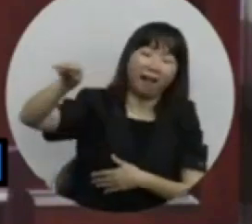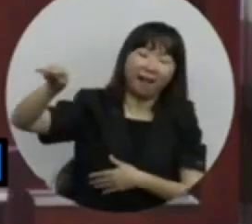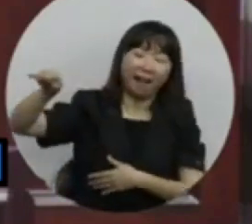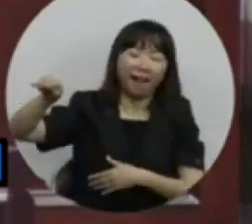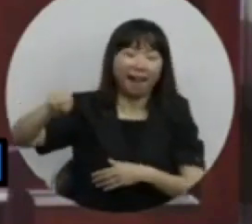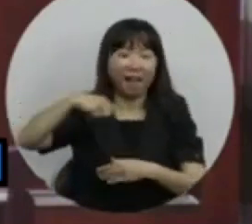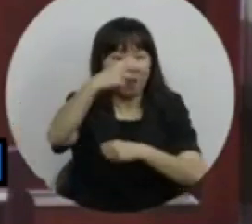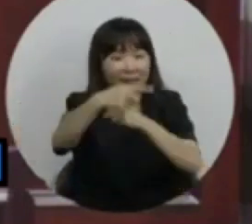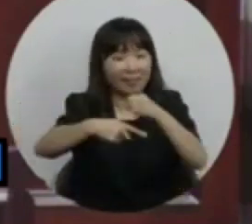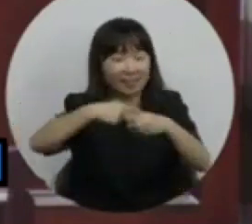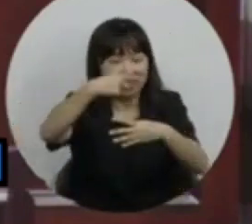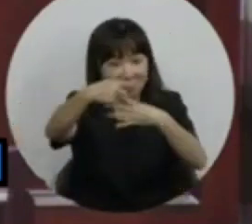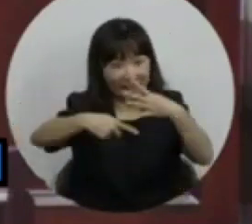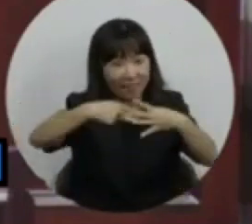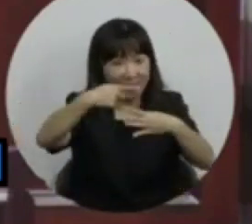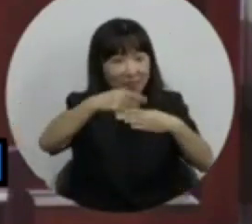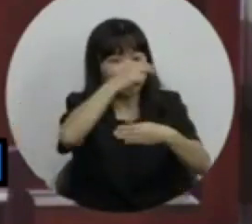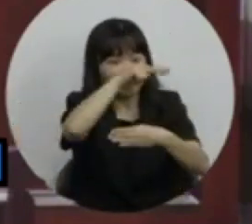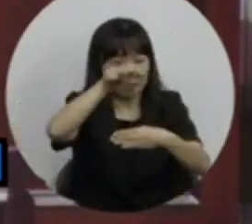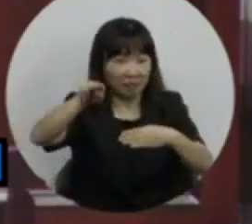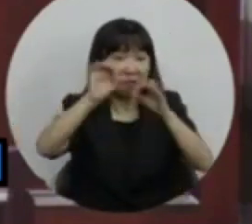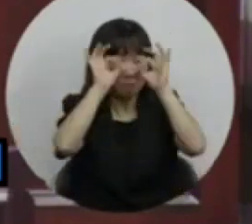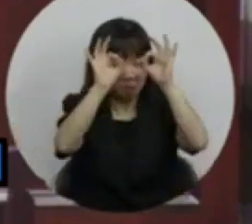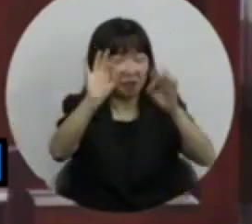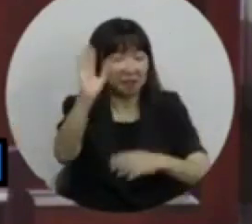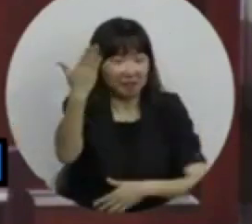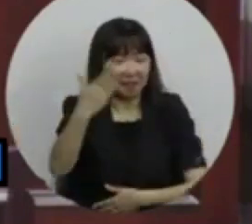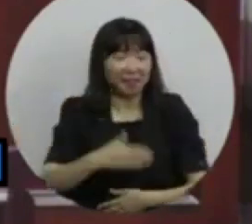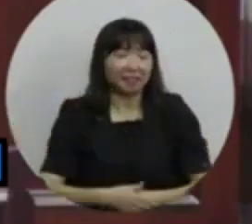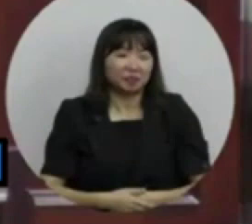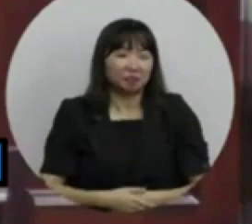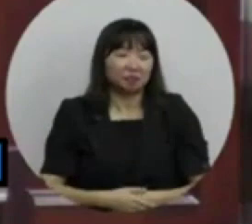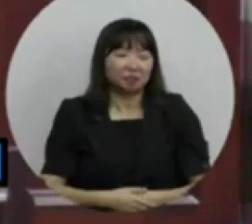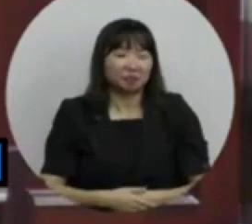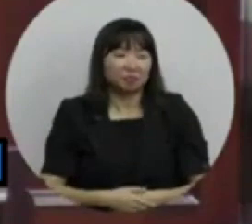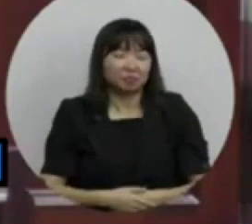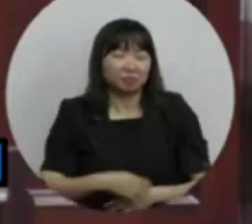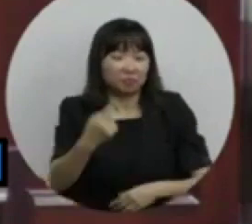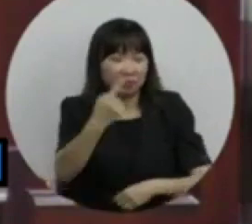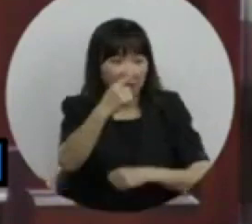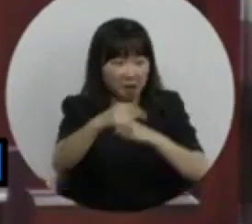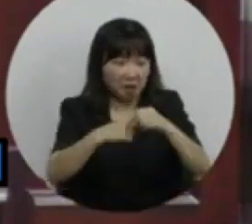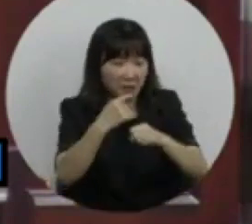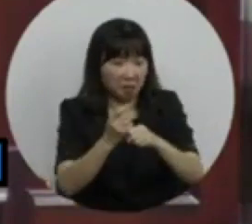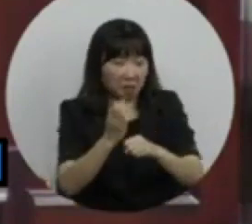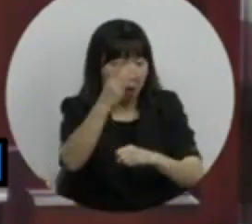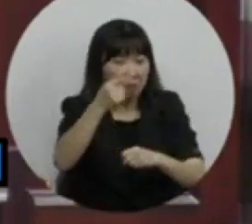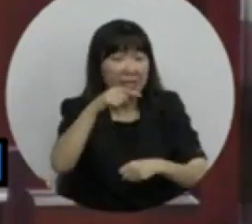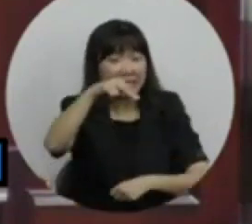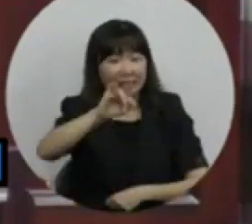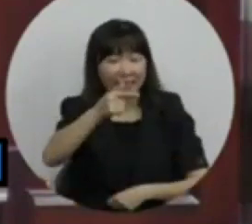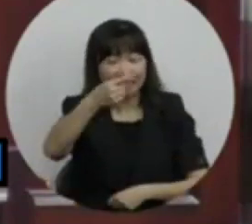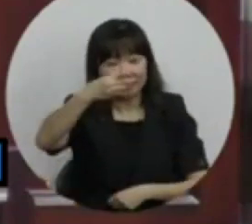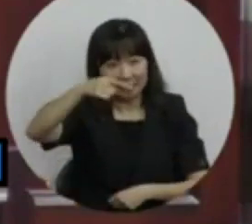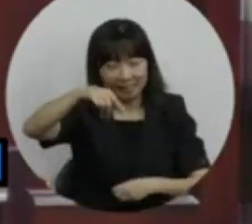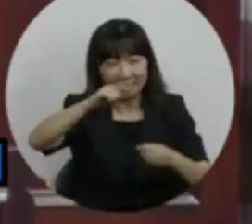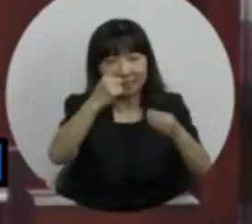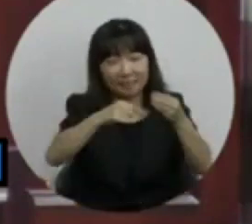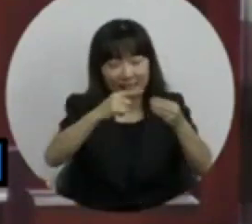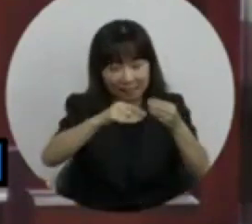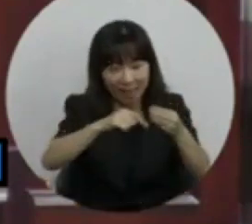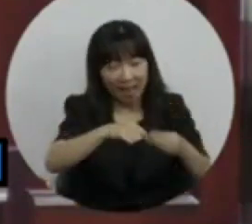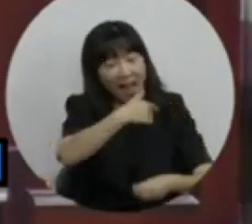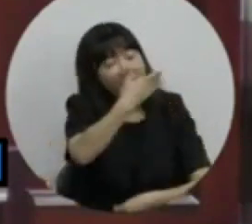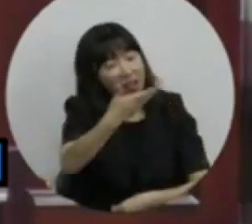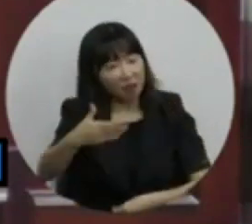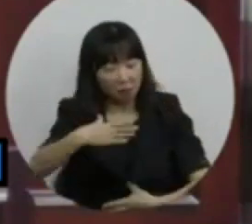사계를 감상하게 될 것입니다. 천년고찰 신륵사와 여강의 풍광을 안전하고 편안하게